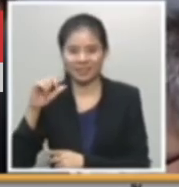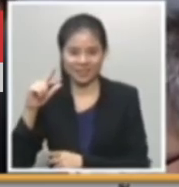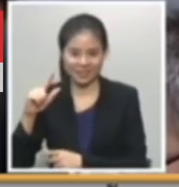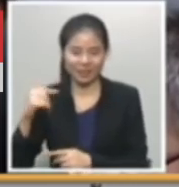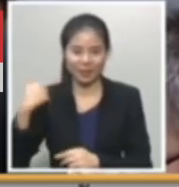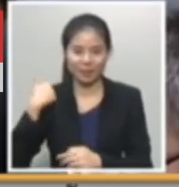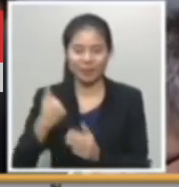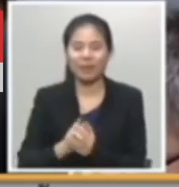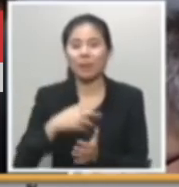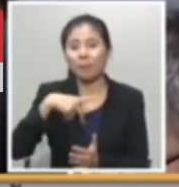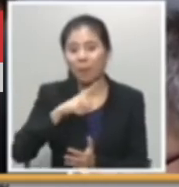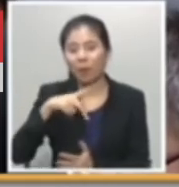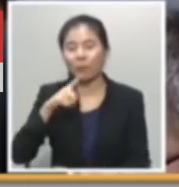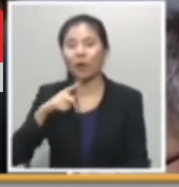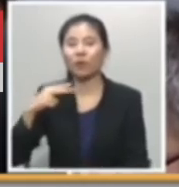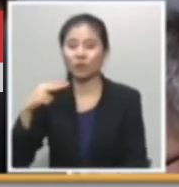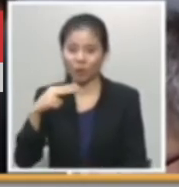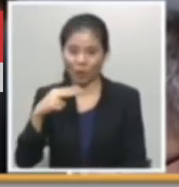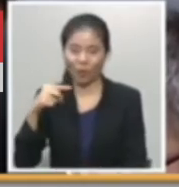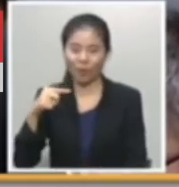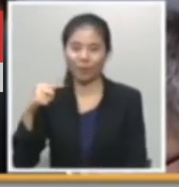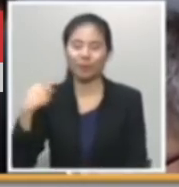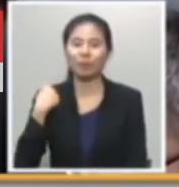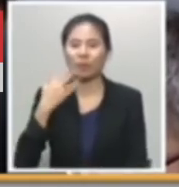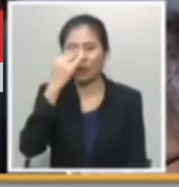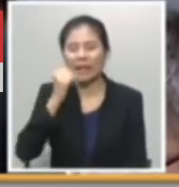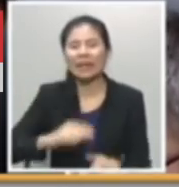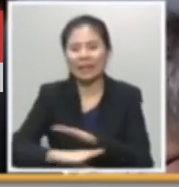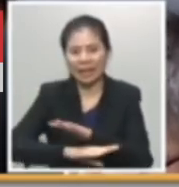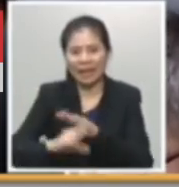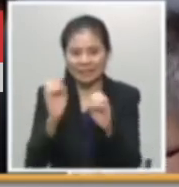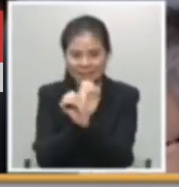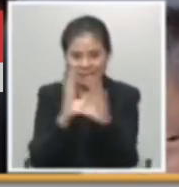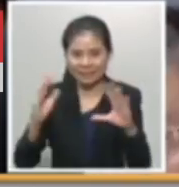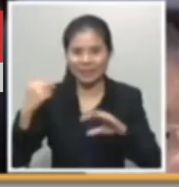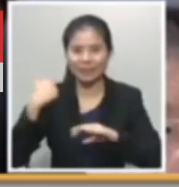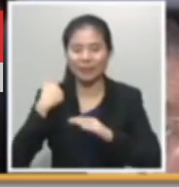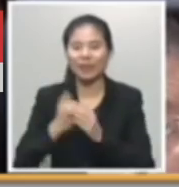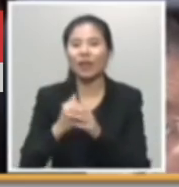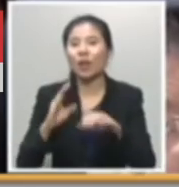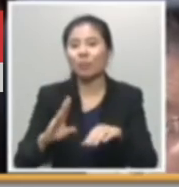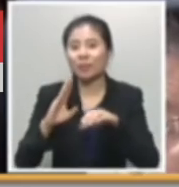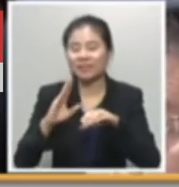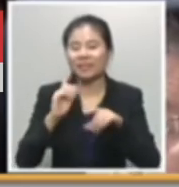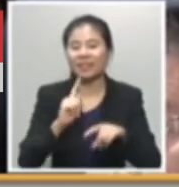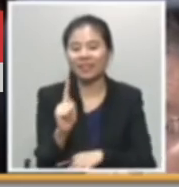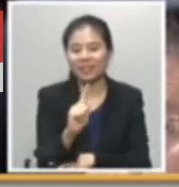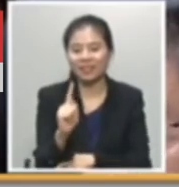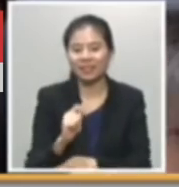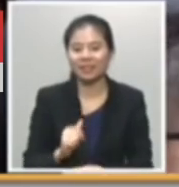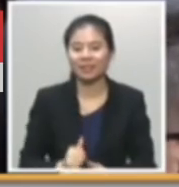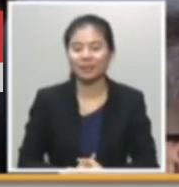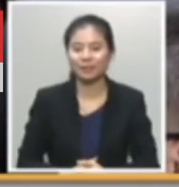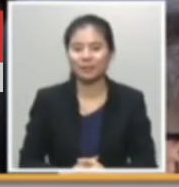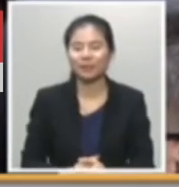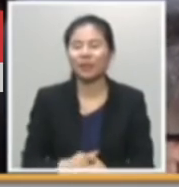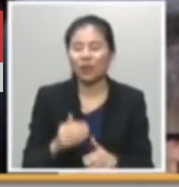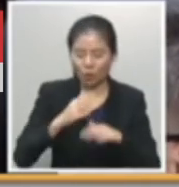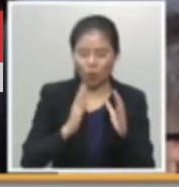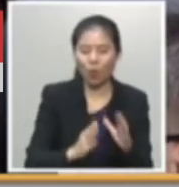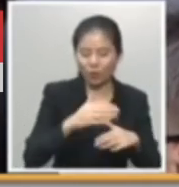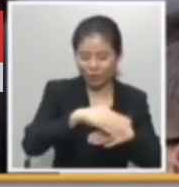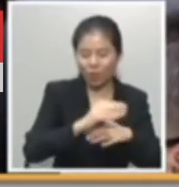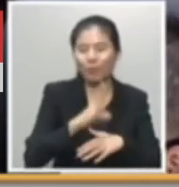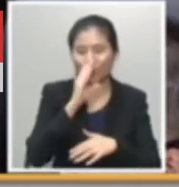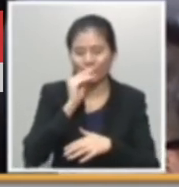มีปตท.อันนี้พูดได้ชัดๆเพราะเดี๋ยวมีหลักฐานแฉนะครับบริษัทยักษ์ใหญ ่สมมุติพยายามอย่าไปเอ่ยคนนอกนะครับ ครับท่าน